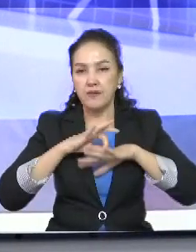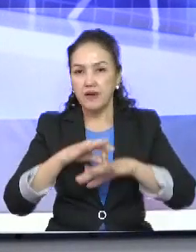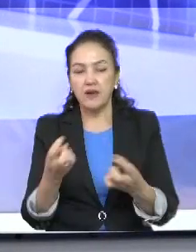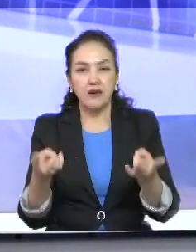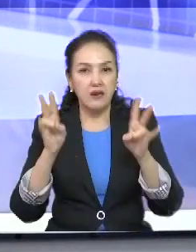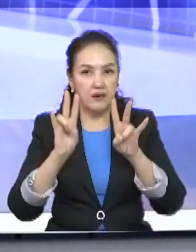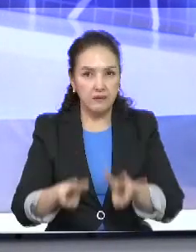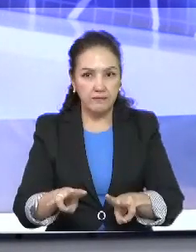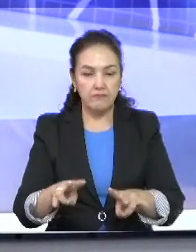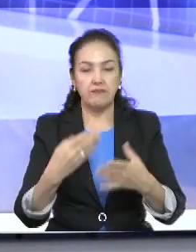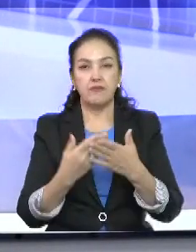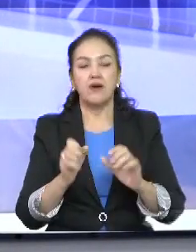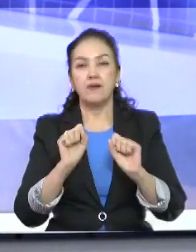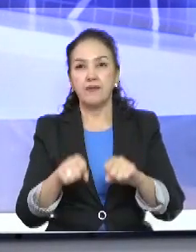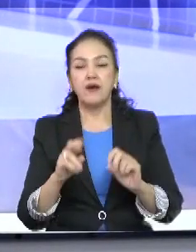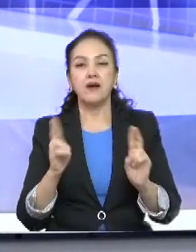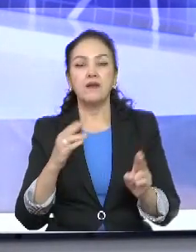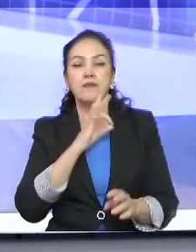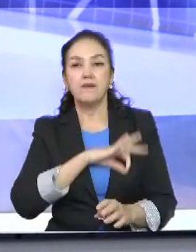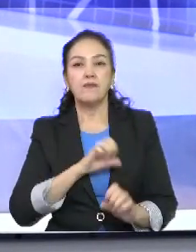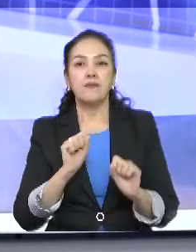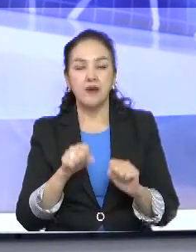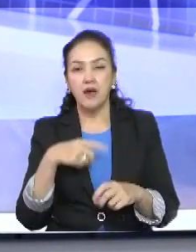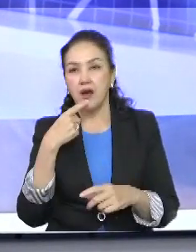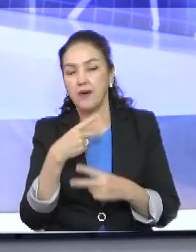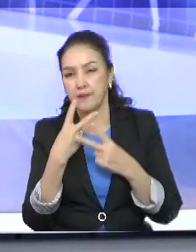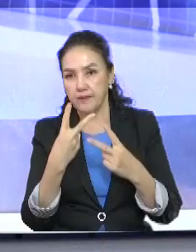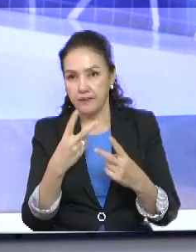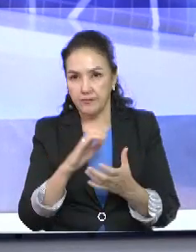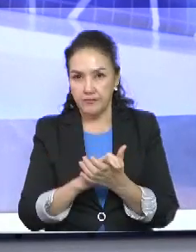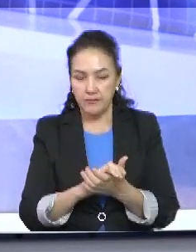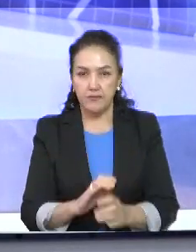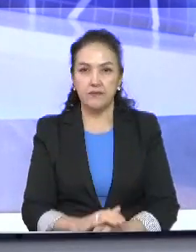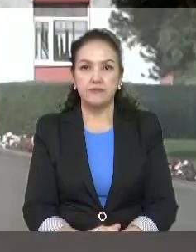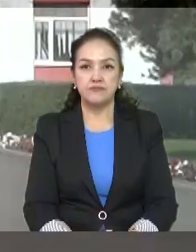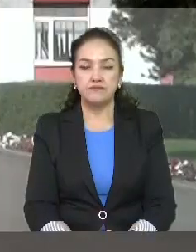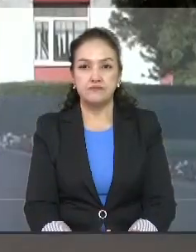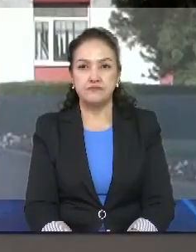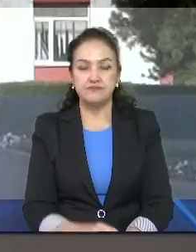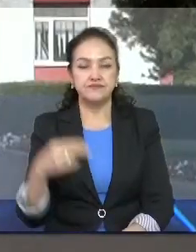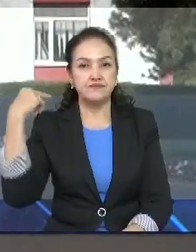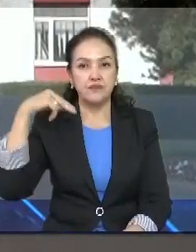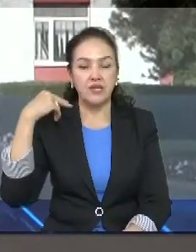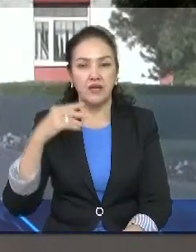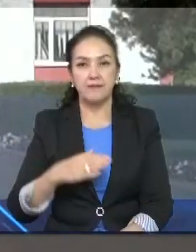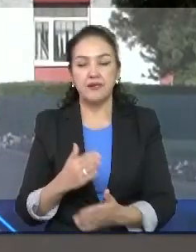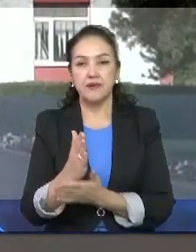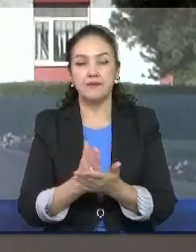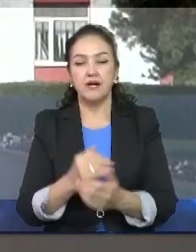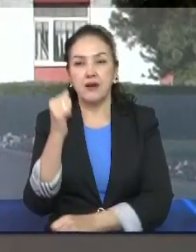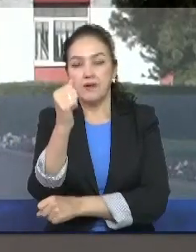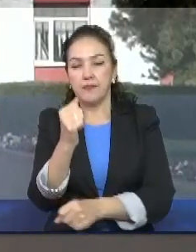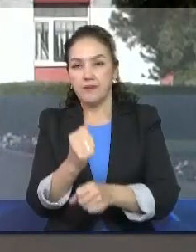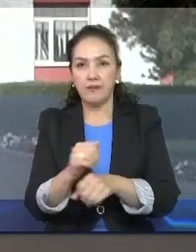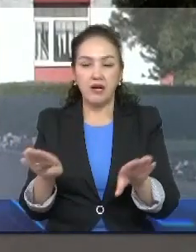де қажеті жоқ. Бұл мүмкіндікті кімдер пайдалана алады? Әріптесім танысып келді. Президент мемлекеттік қызметке орналасу